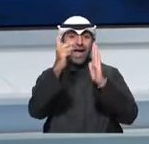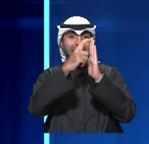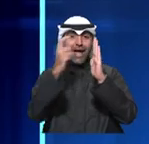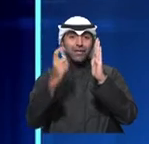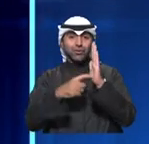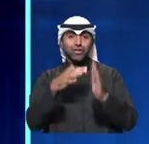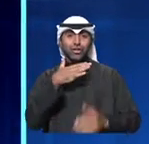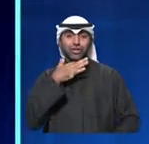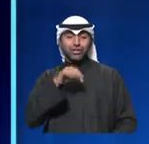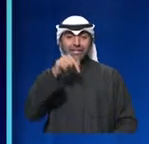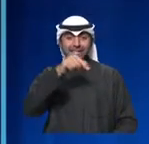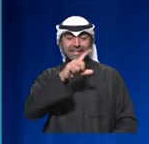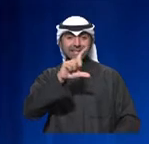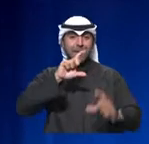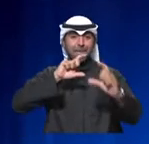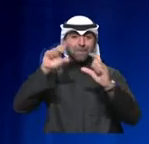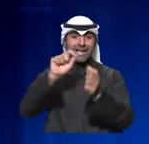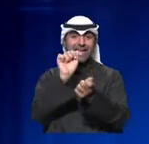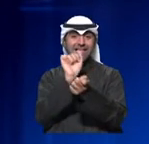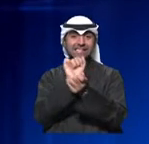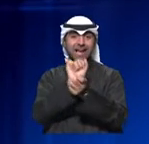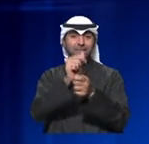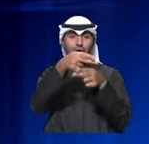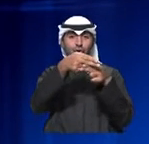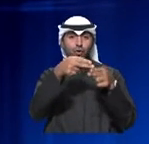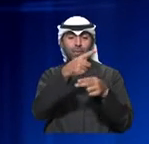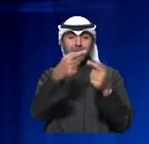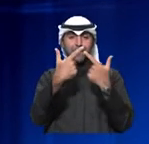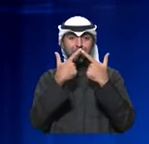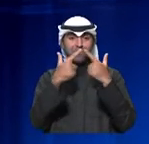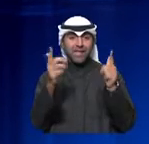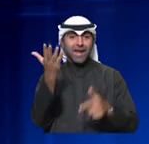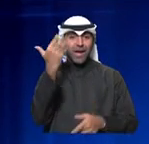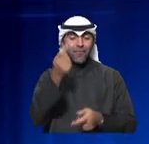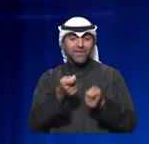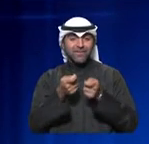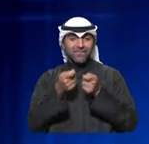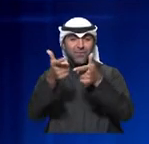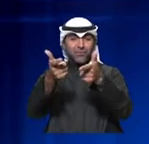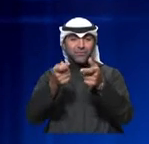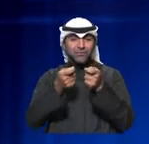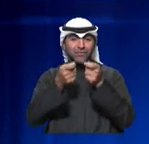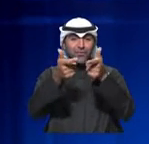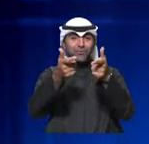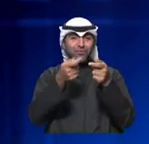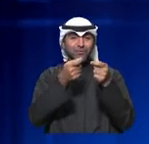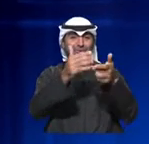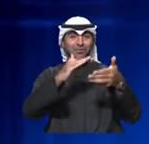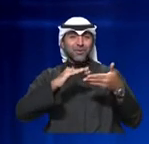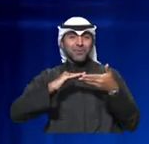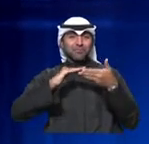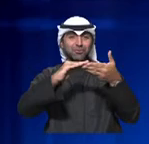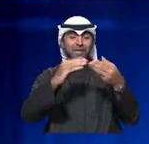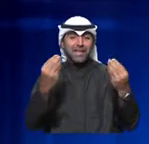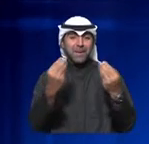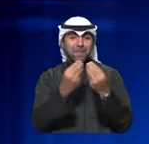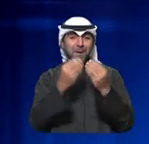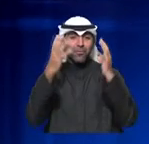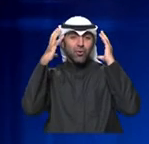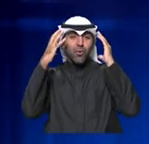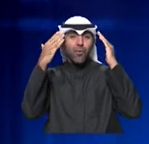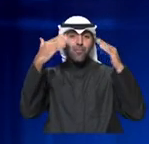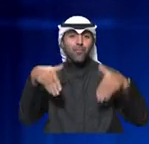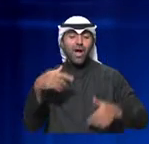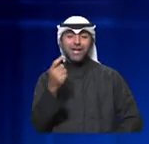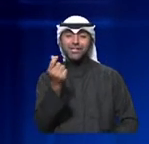الائتمان الكويتي لهذه الفئة منحا بقيمة إجمالية تبلغ نحو مليار دولار أمريكي. وأكد البنك